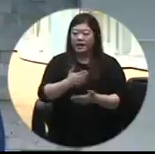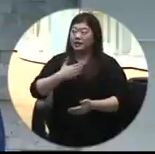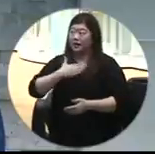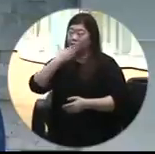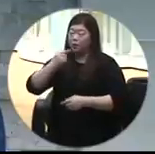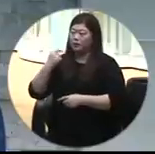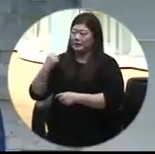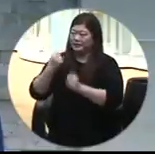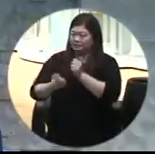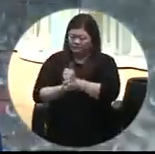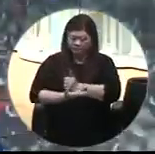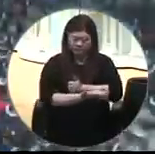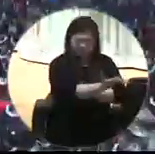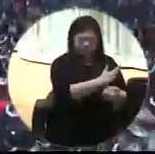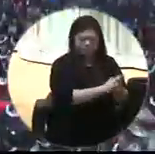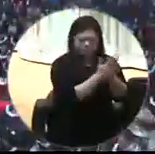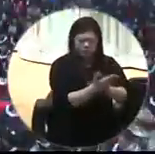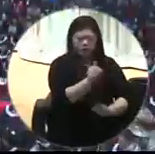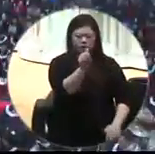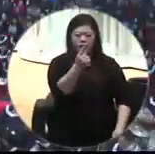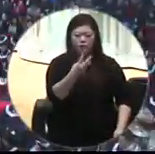홀리메이션으로 바꿔지가야 좋옵소서.